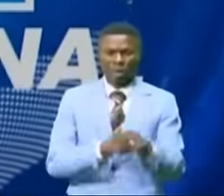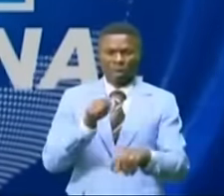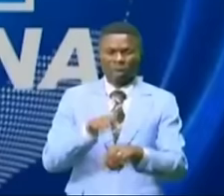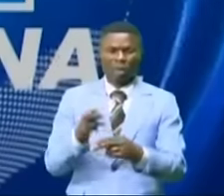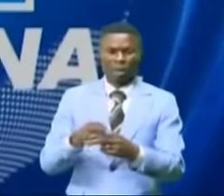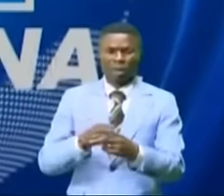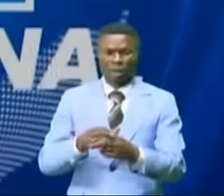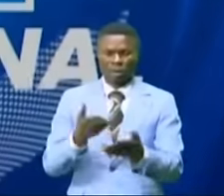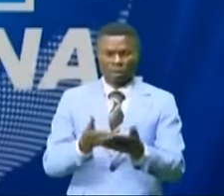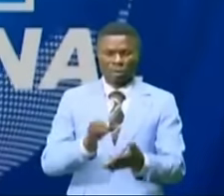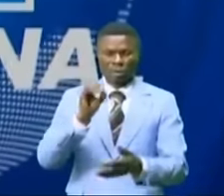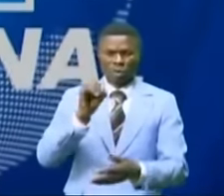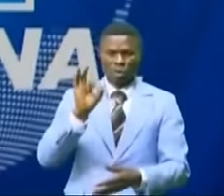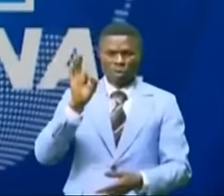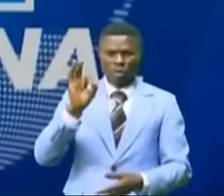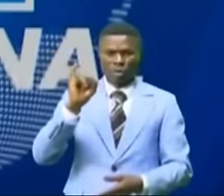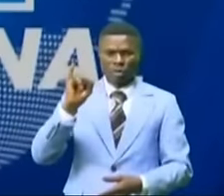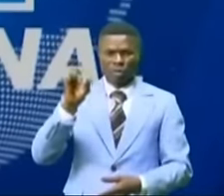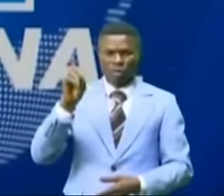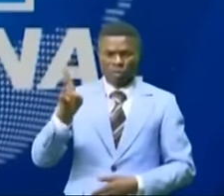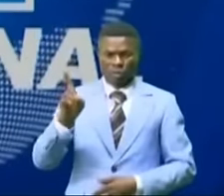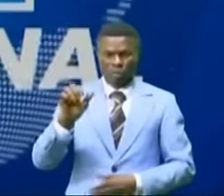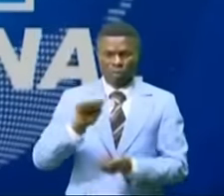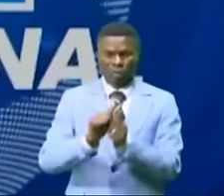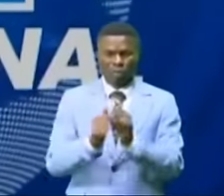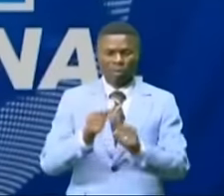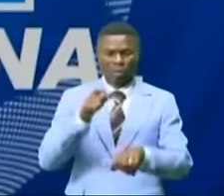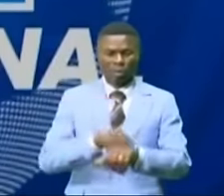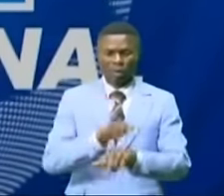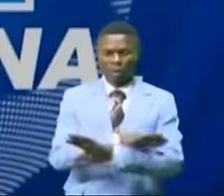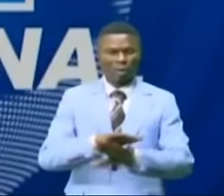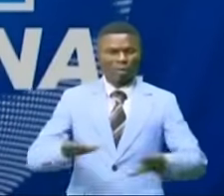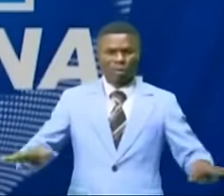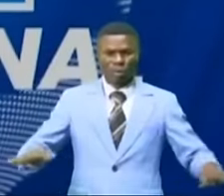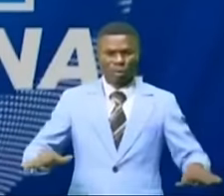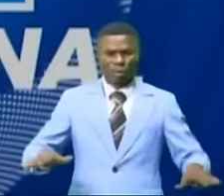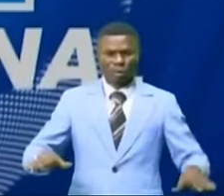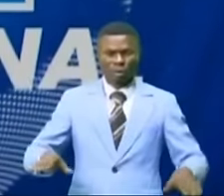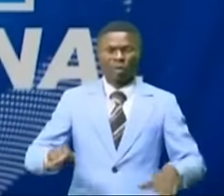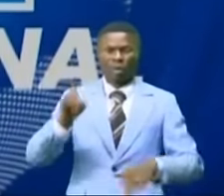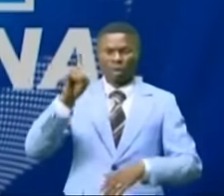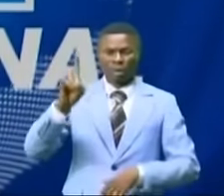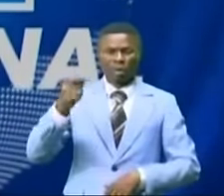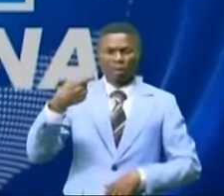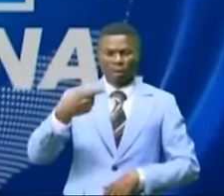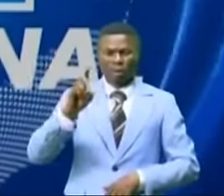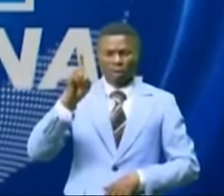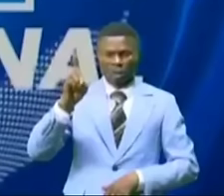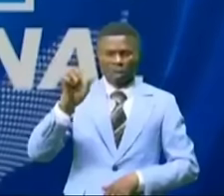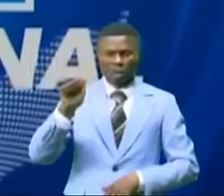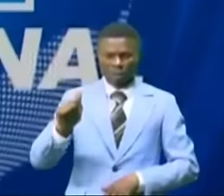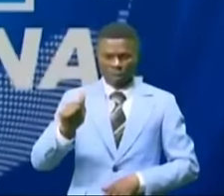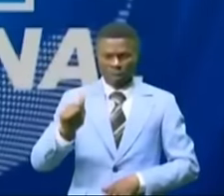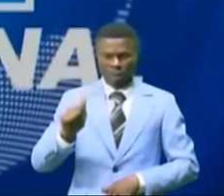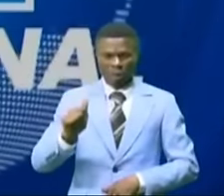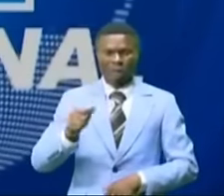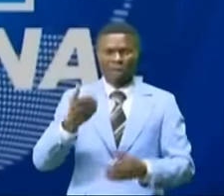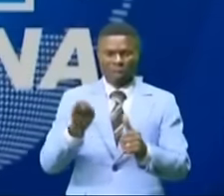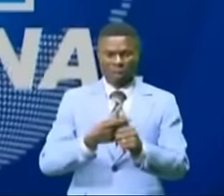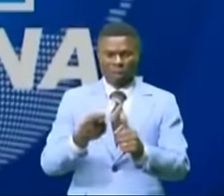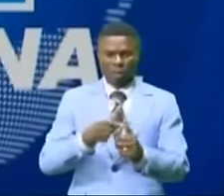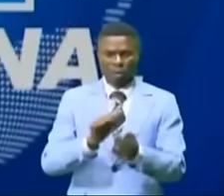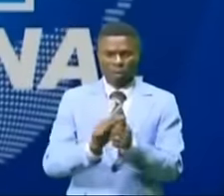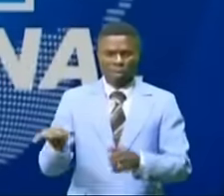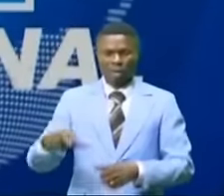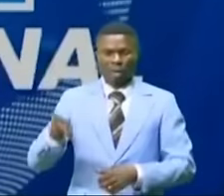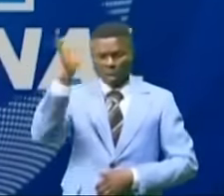temporaires à l'OFIDA. Depuis lors, le phénomène temporaire n'existe plus à la DGDA. S'agissant spécialement de la province